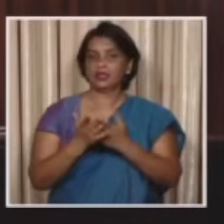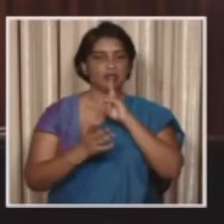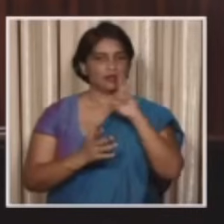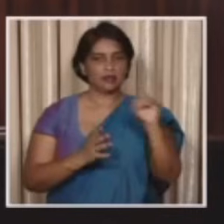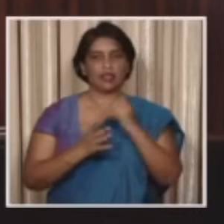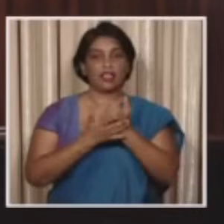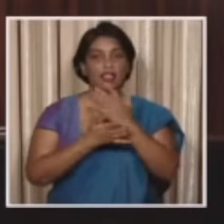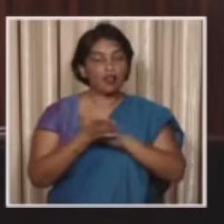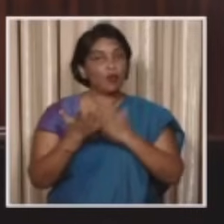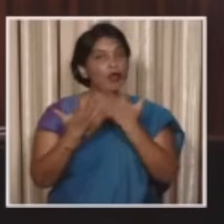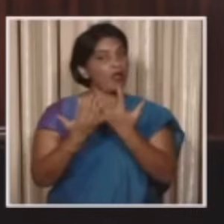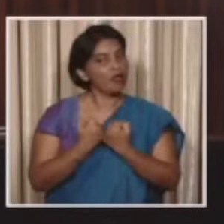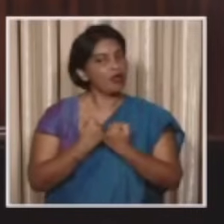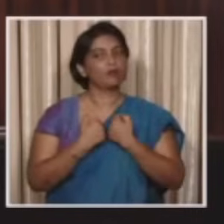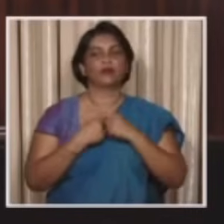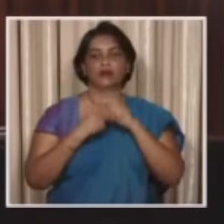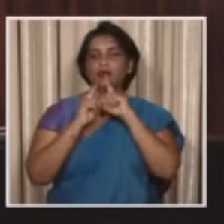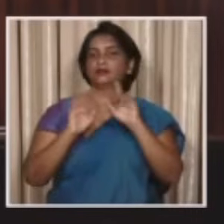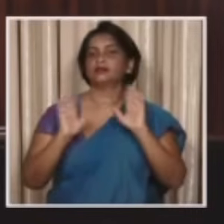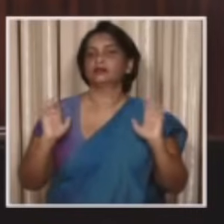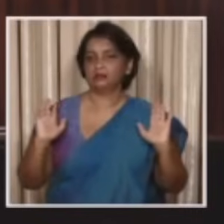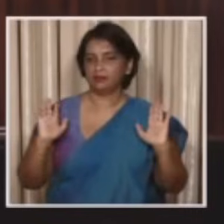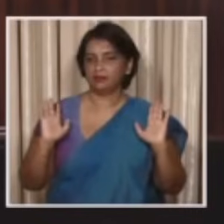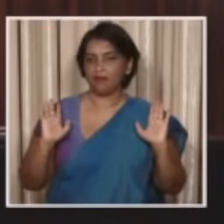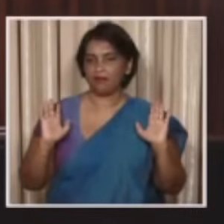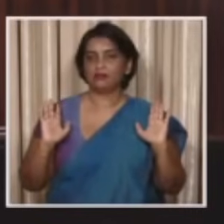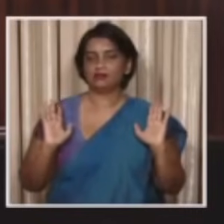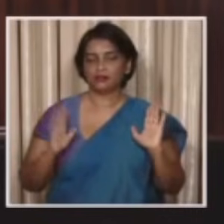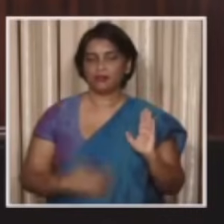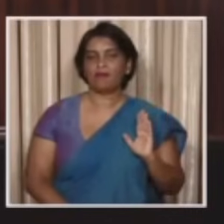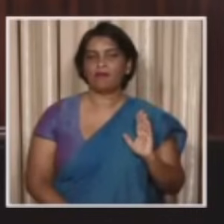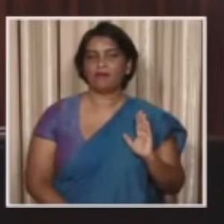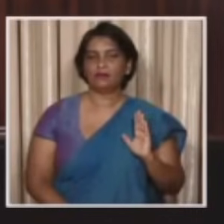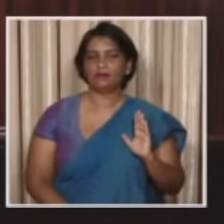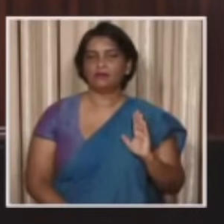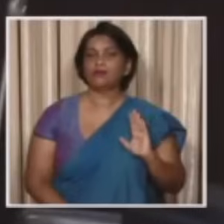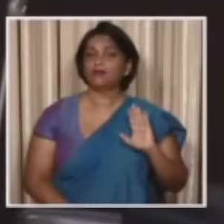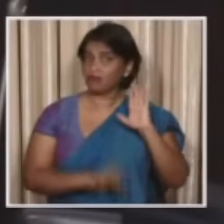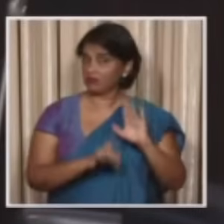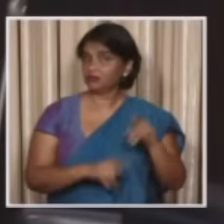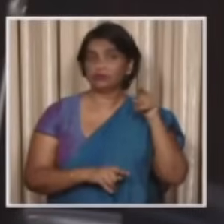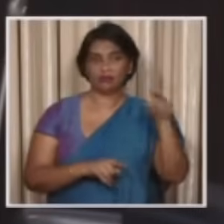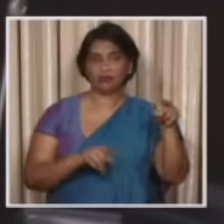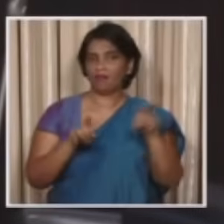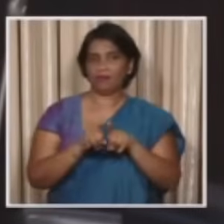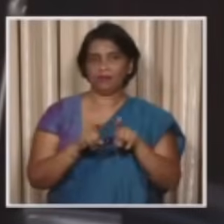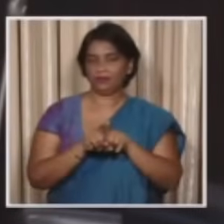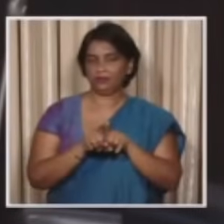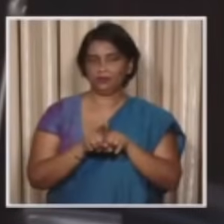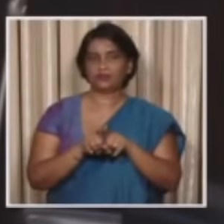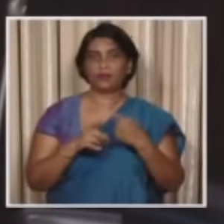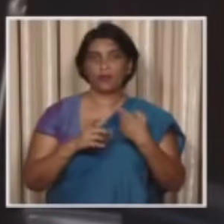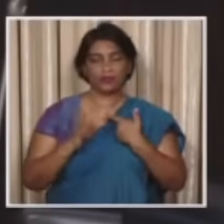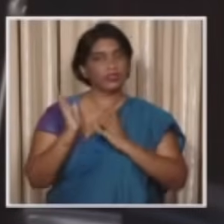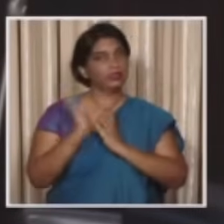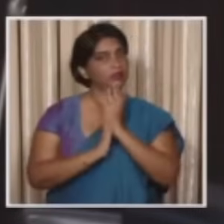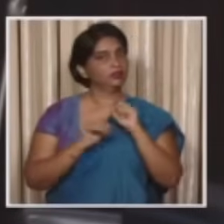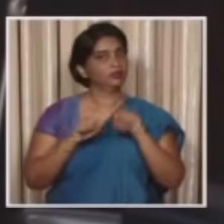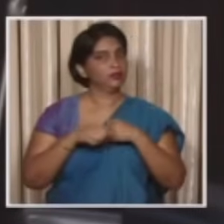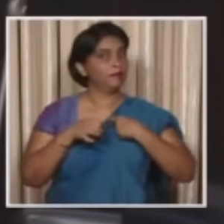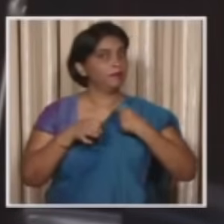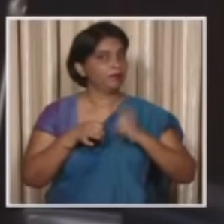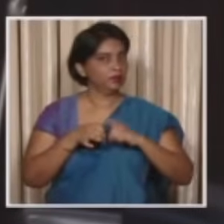ලිපියක් ලැබුණු බව දැන්වීම තමයි මේ කරන්නේ. ඒක ඔබතුමාට කොයි විදිහට හරියනවද මම දන්නේ. ඒක උනත් ගරු කතානායකතුමනි, මගේ වරප්‍රසාද